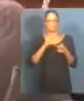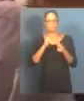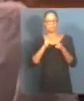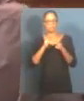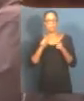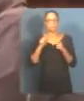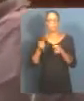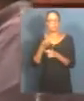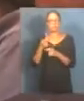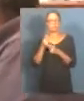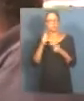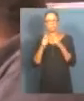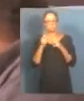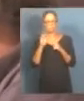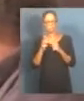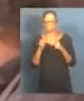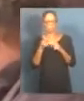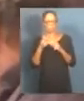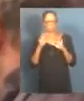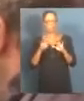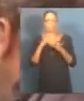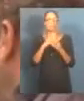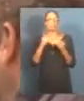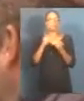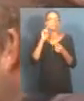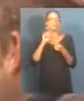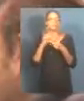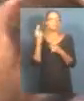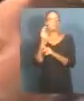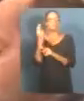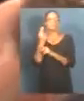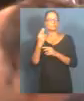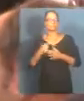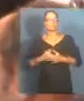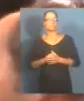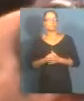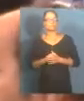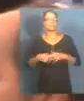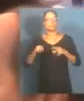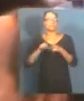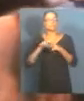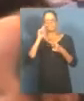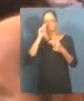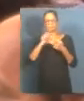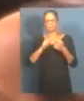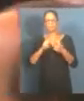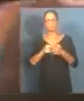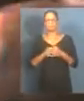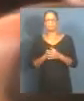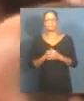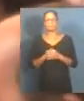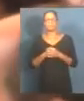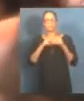l'éducation, mais je pense qu'il serait important de discuter de la question de l'université et la question de